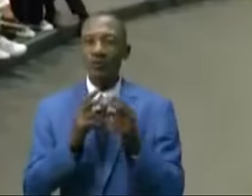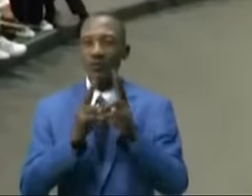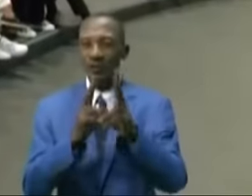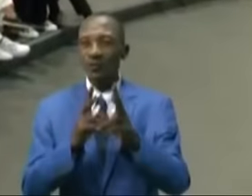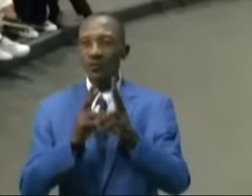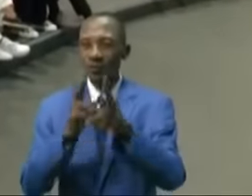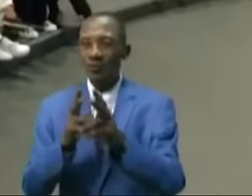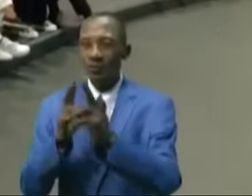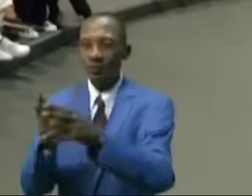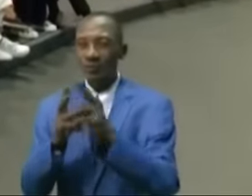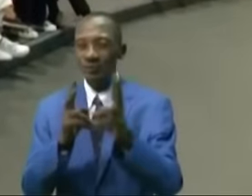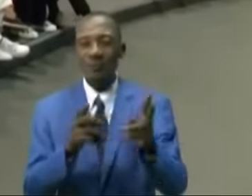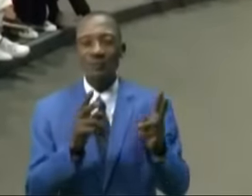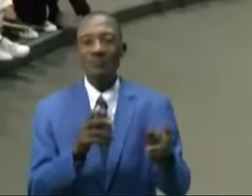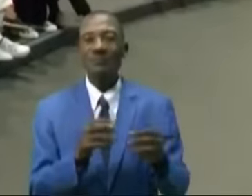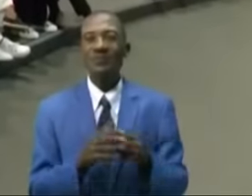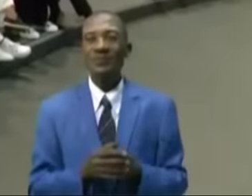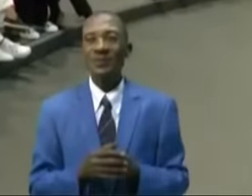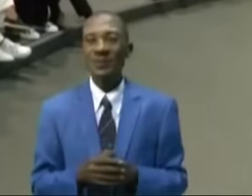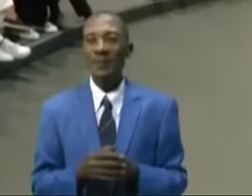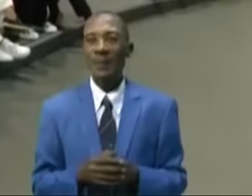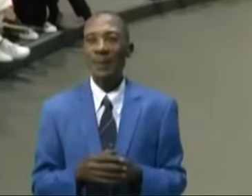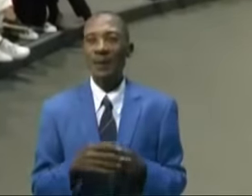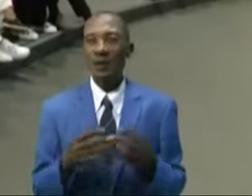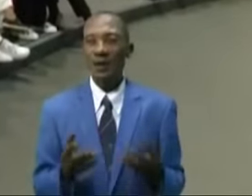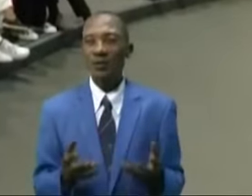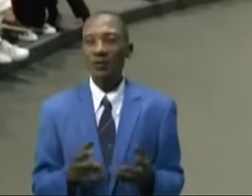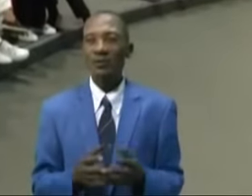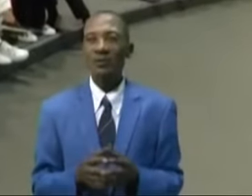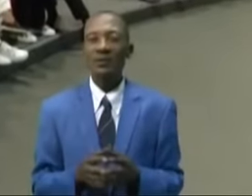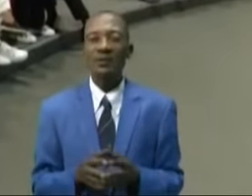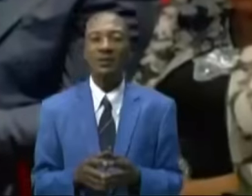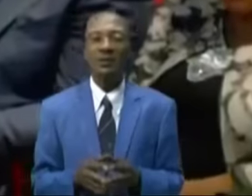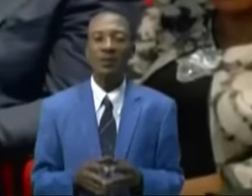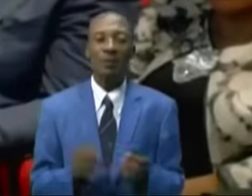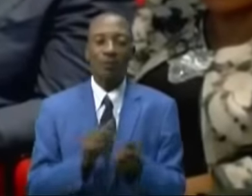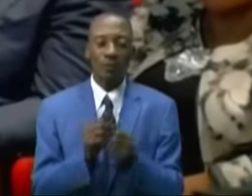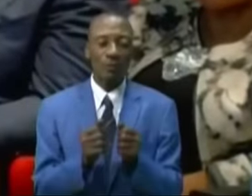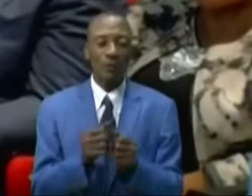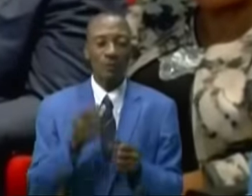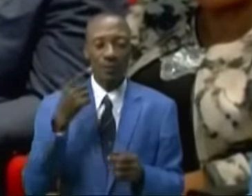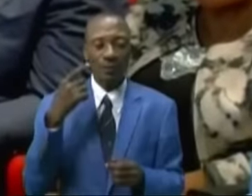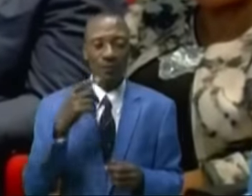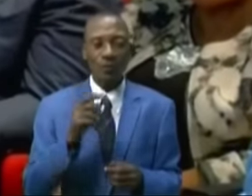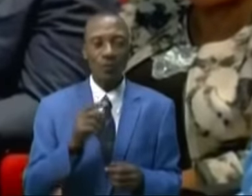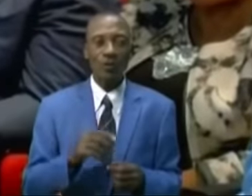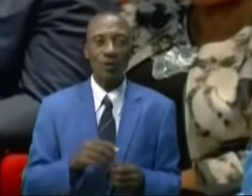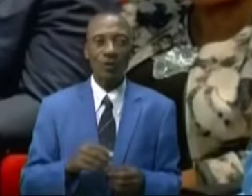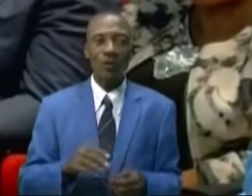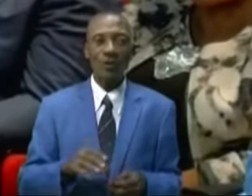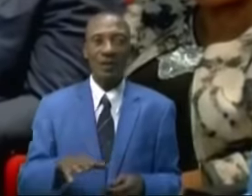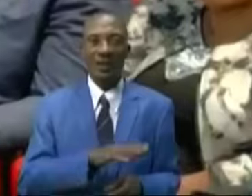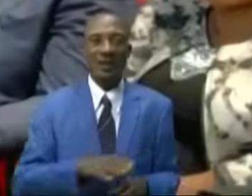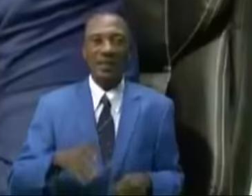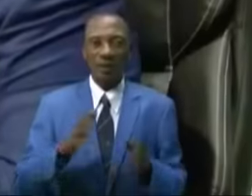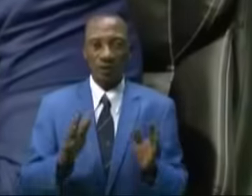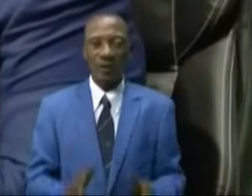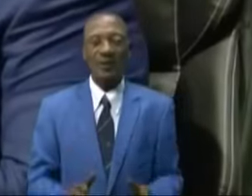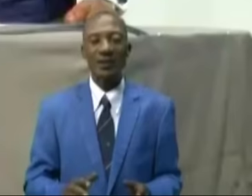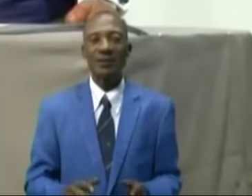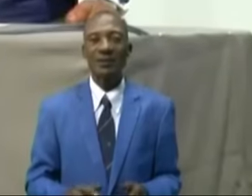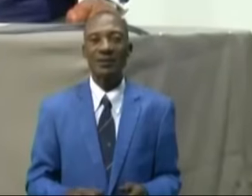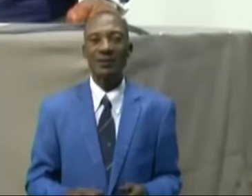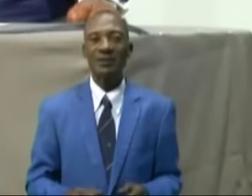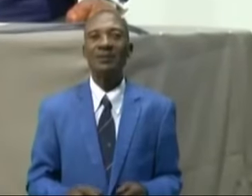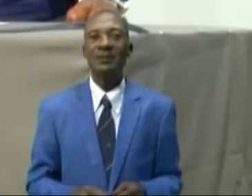Le cumul des mandats et la double nationalité ont été largement commentés ici à Bruxelles, où